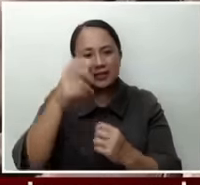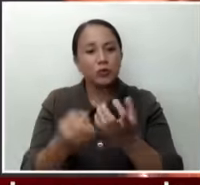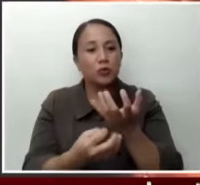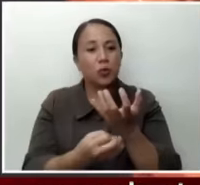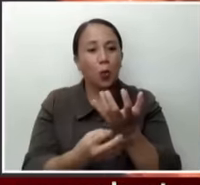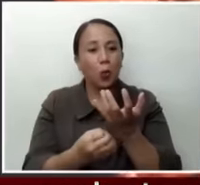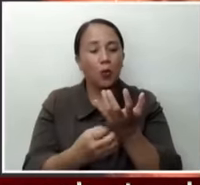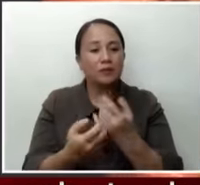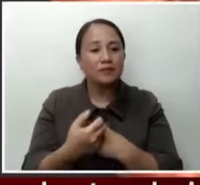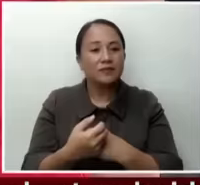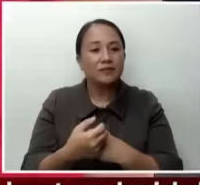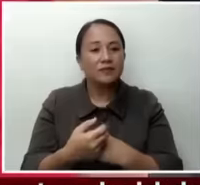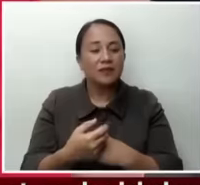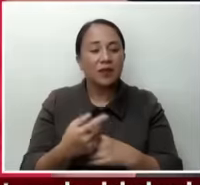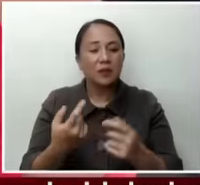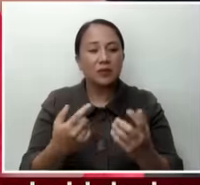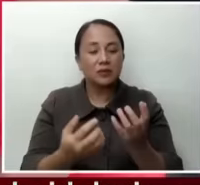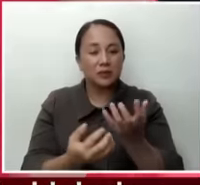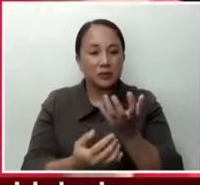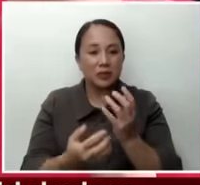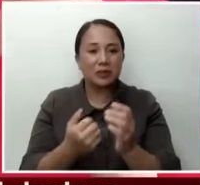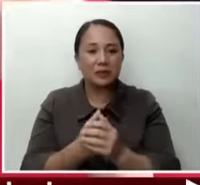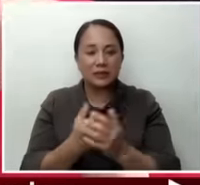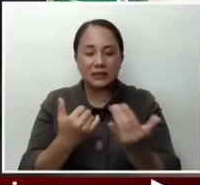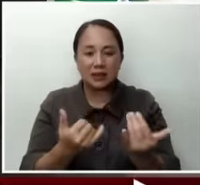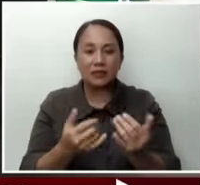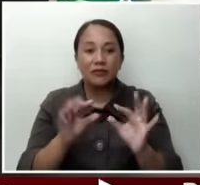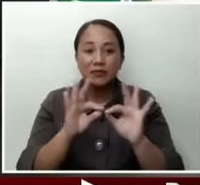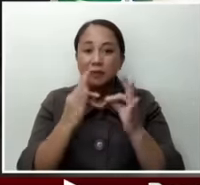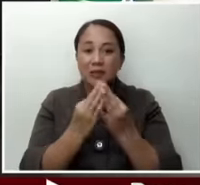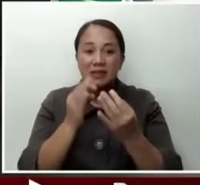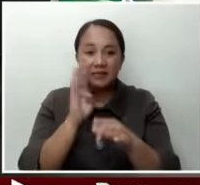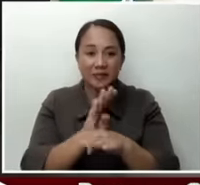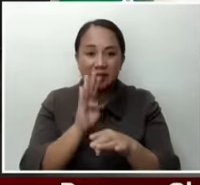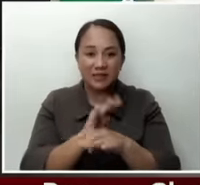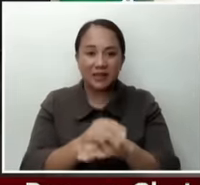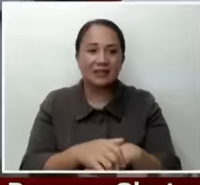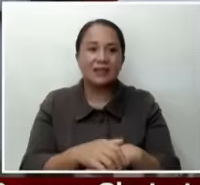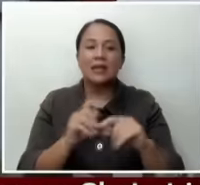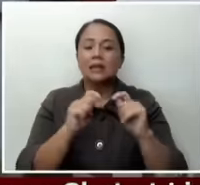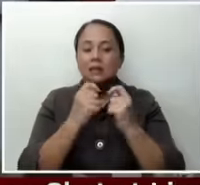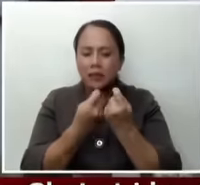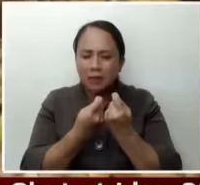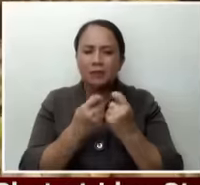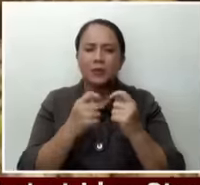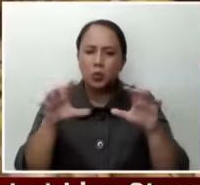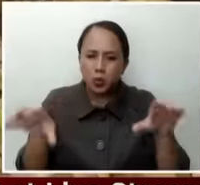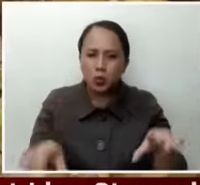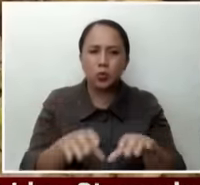sa paglilechon sa banga. At bilang family business, team effort ang pamilya